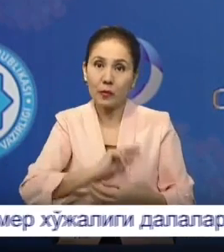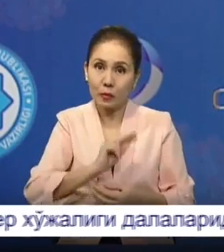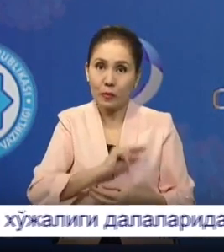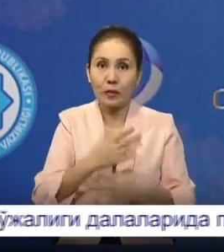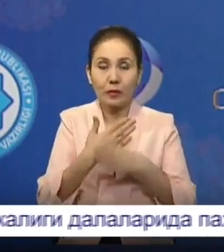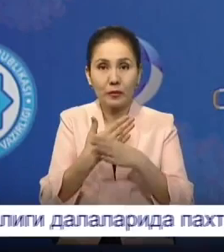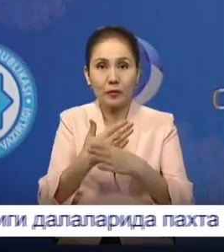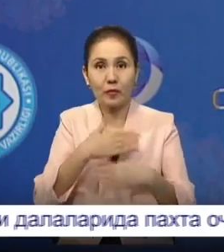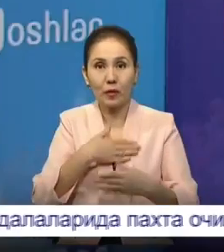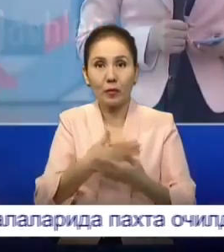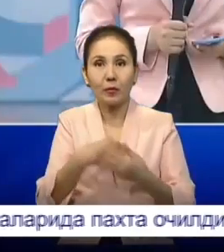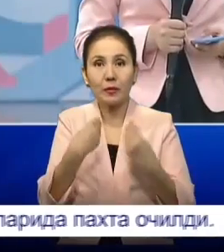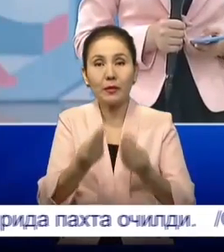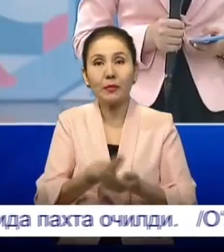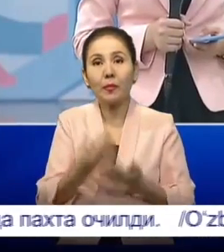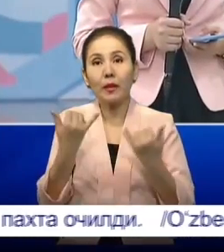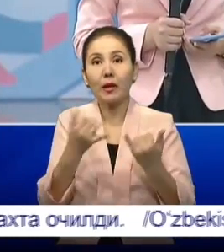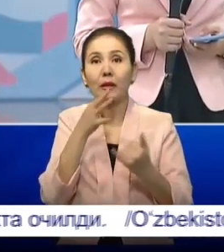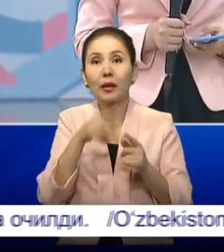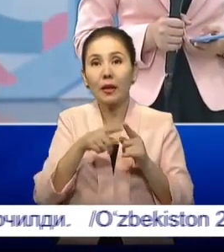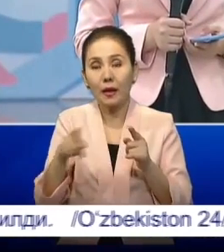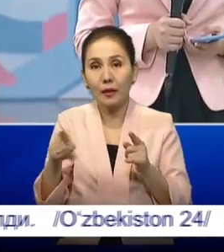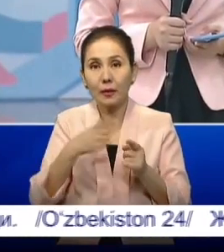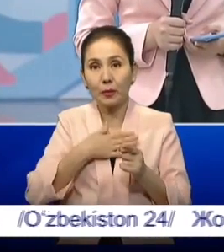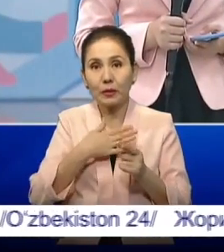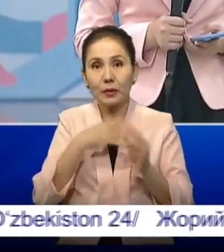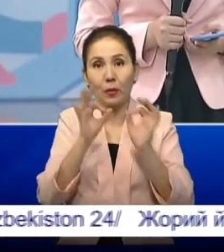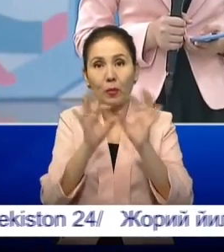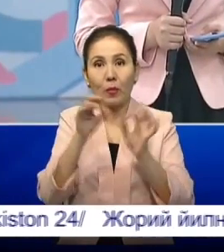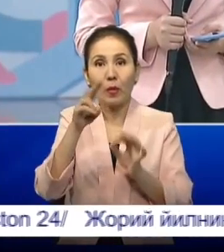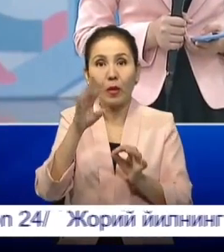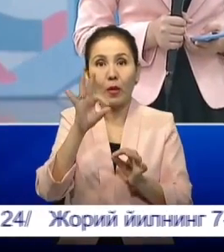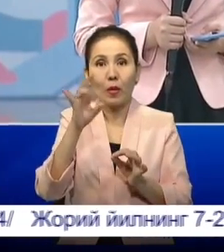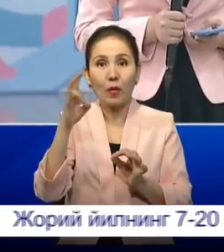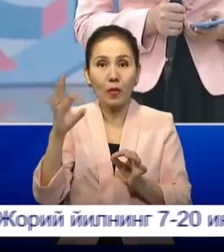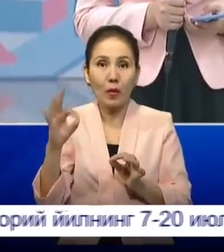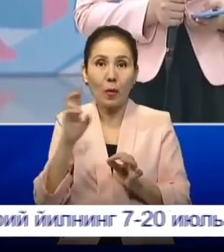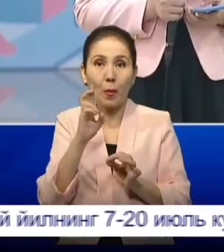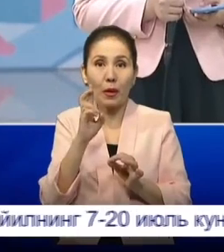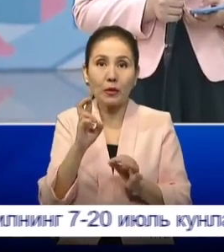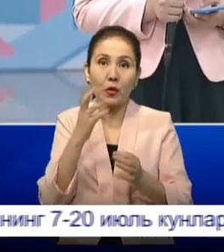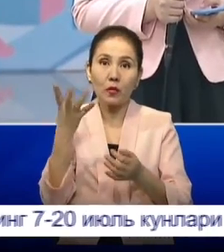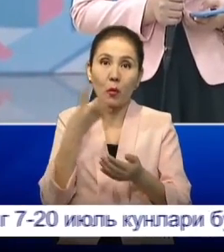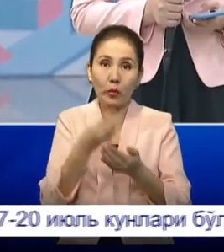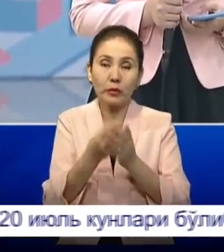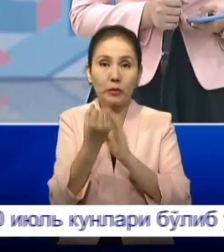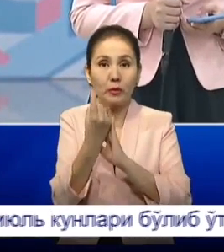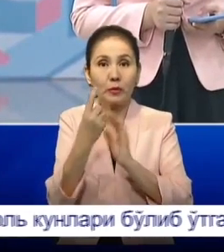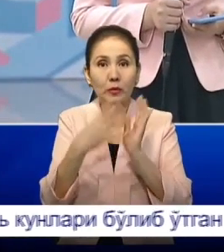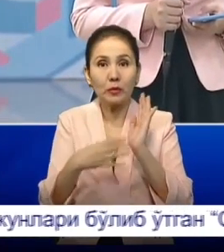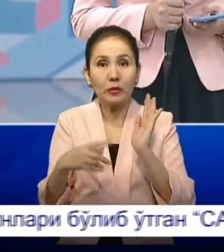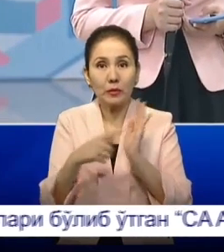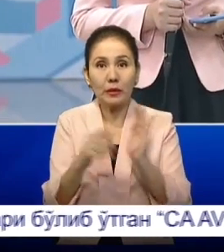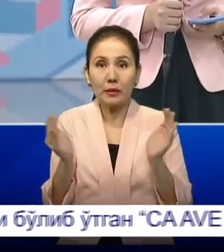кўмаклашяпти, фаол бўлишмоқда. Айни дақиқаларда биз мухбиримиз Донохон Бахтиёрова билан боғланамиз. Улар айнан 1197